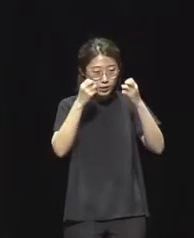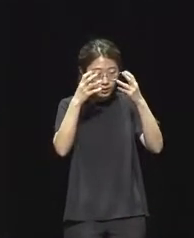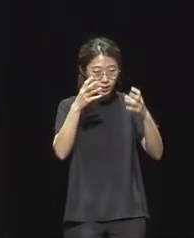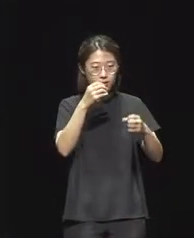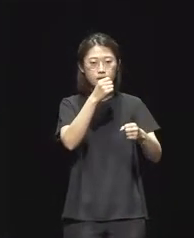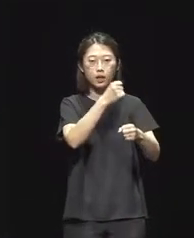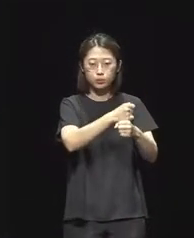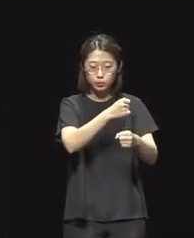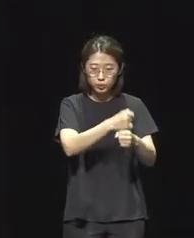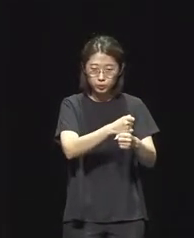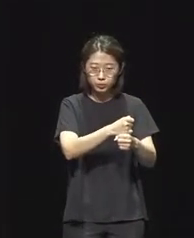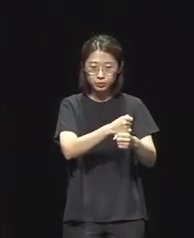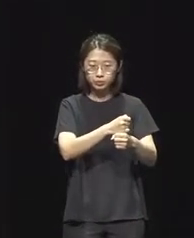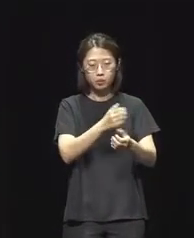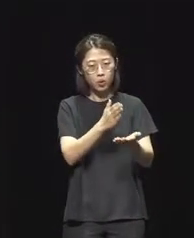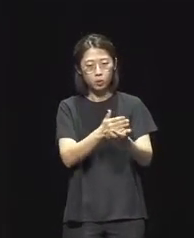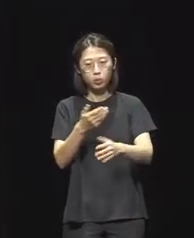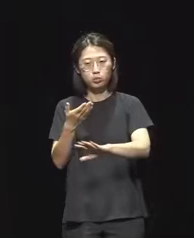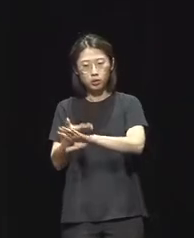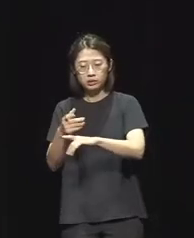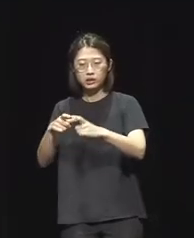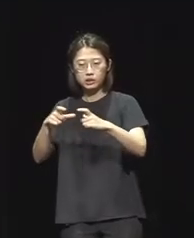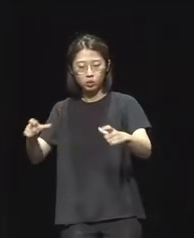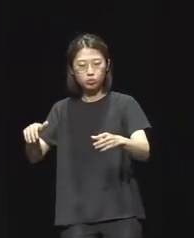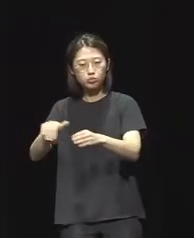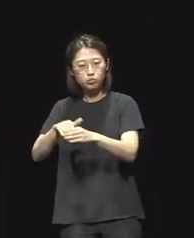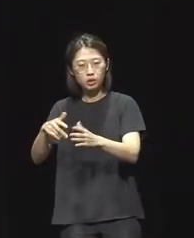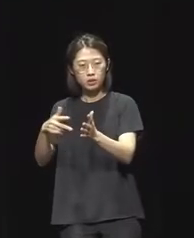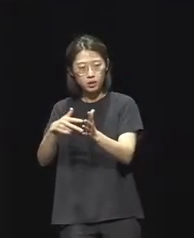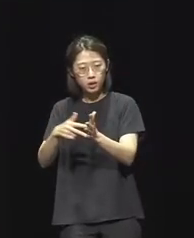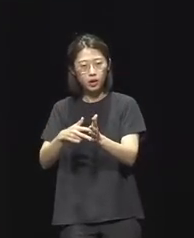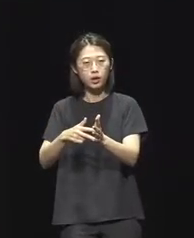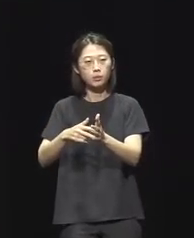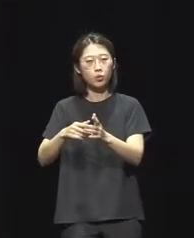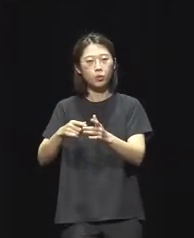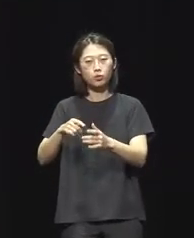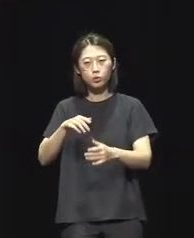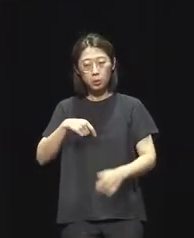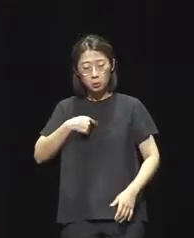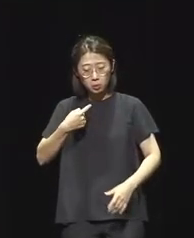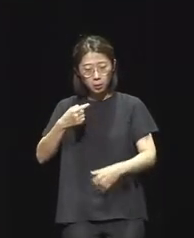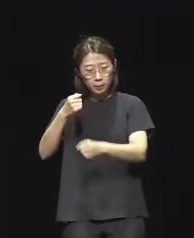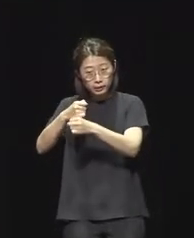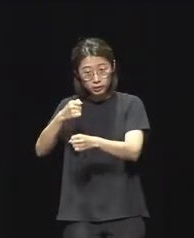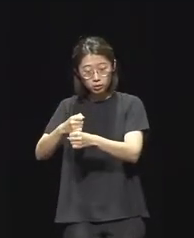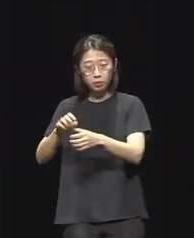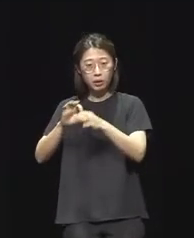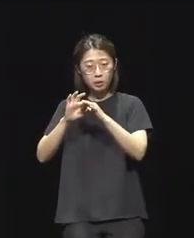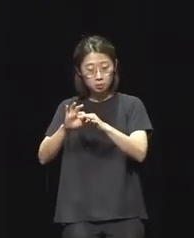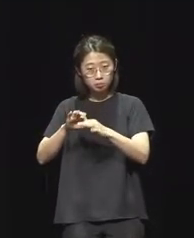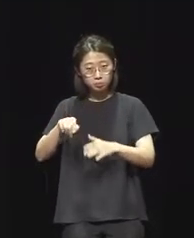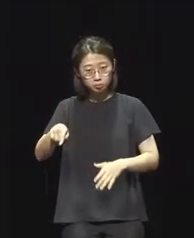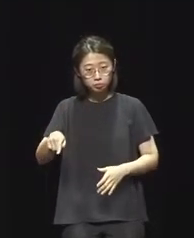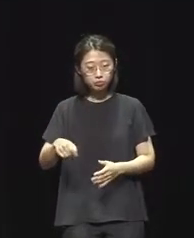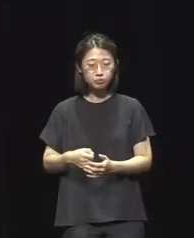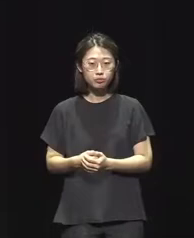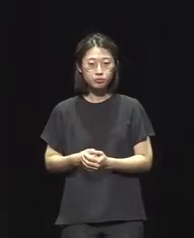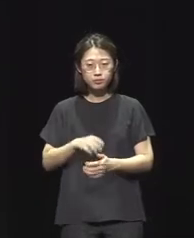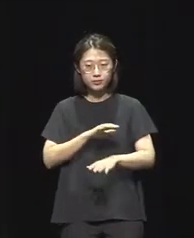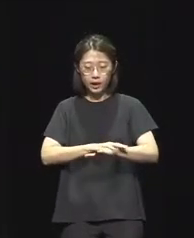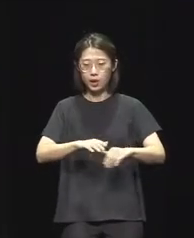아니라 각 지역문화재단 그리고 민간예술단체 스스로 제작하는 사업에도 잘 활용될 수 있고